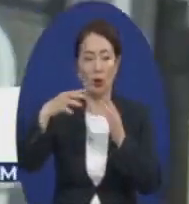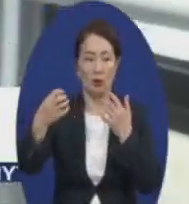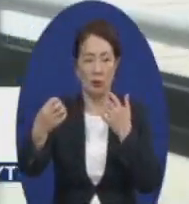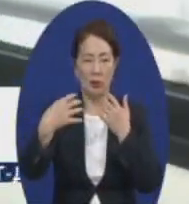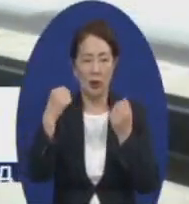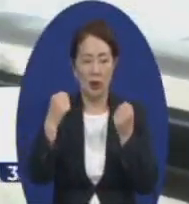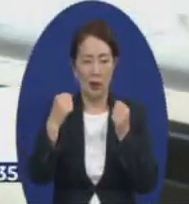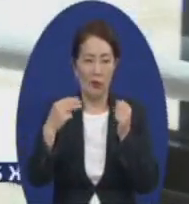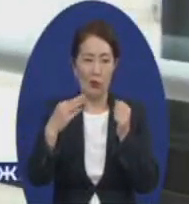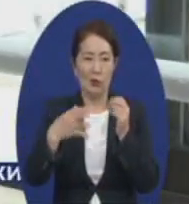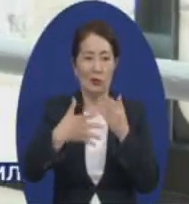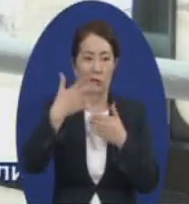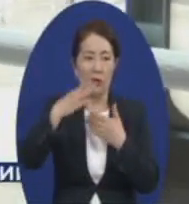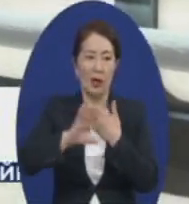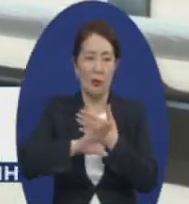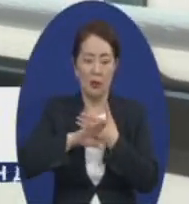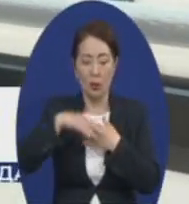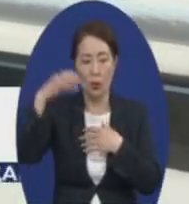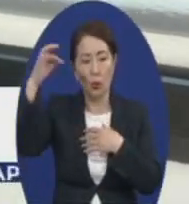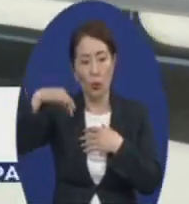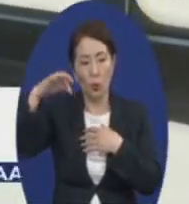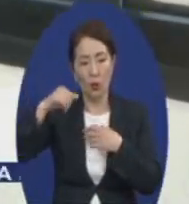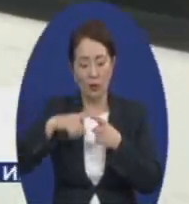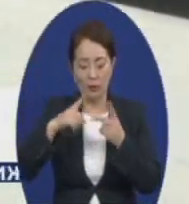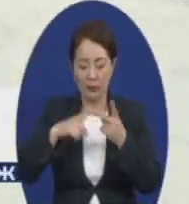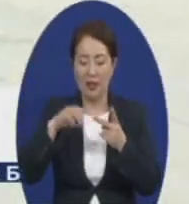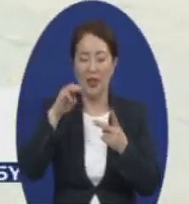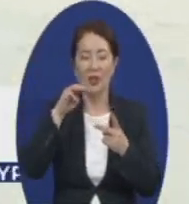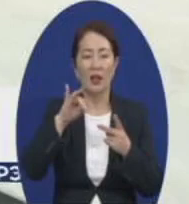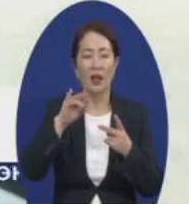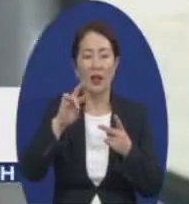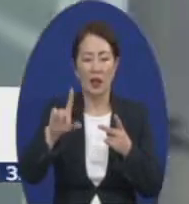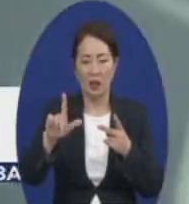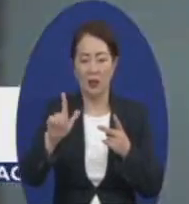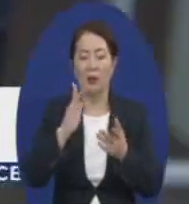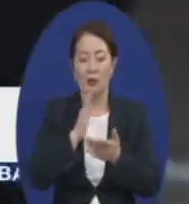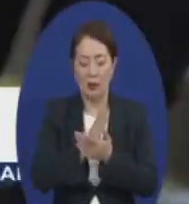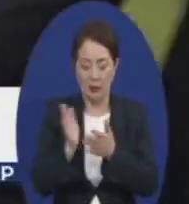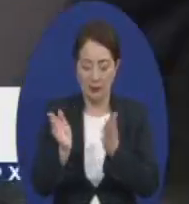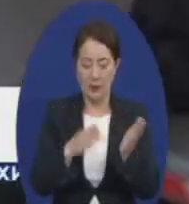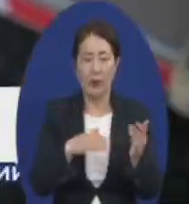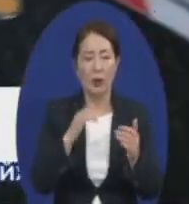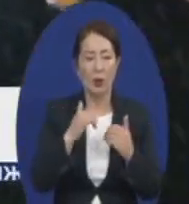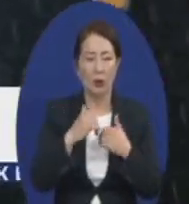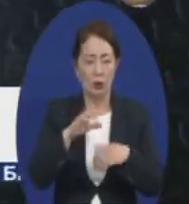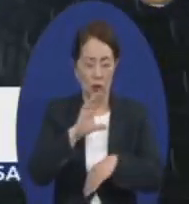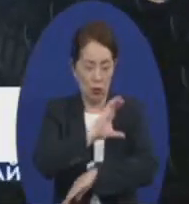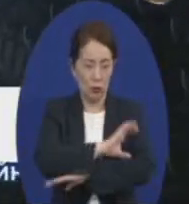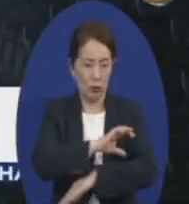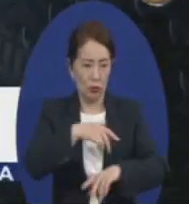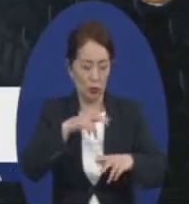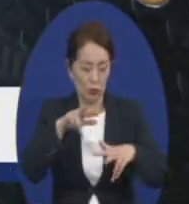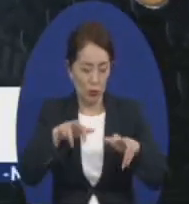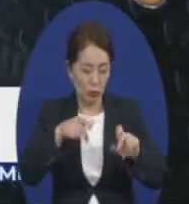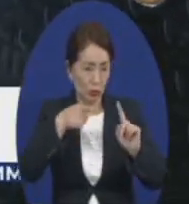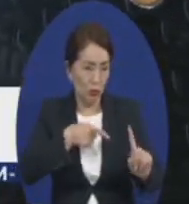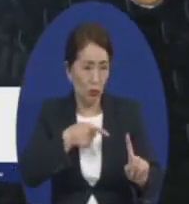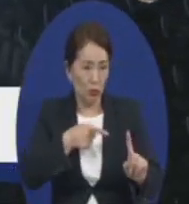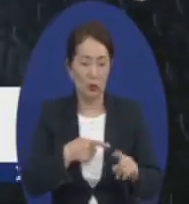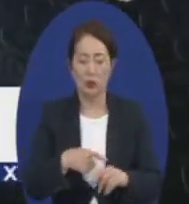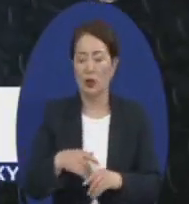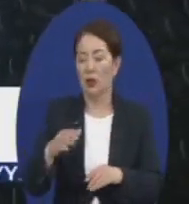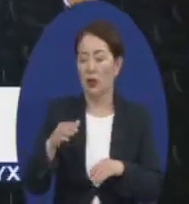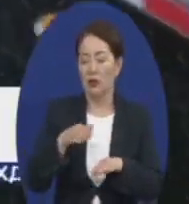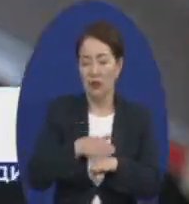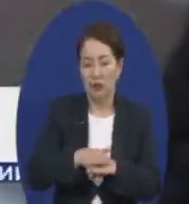цанталтаа сэргийлсэн, air conditionтай, нэмэлт тентэй, за хамгийн гол нь тусгай хэрэгцээд иргэдэд зориулсан ийм